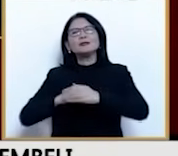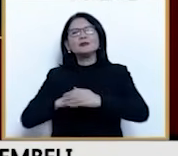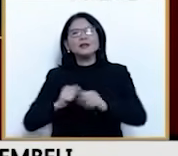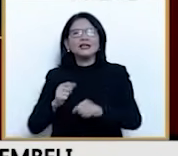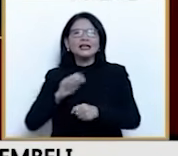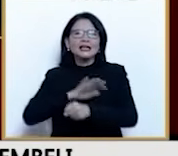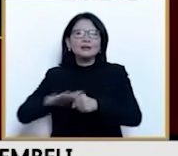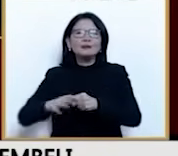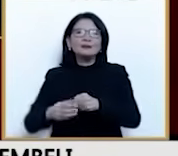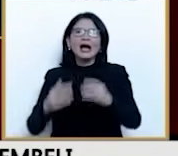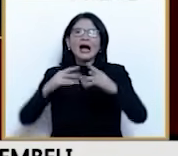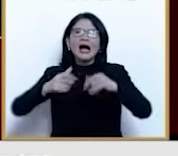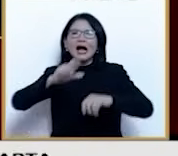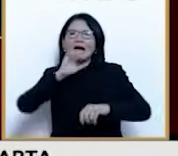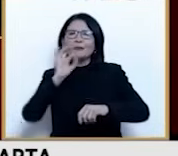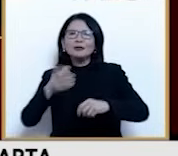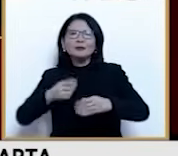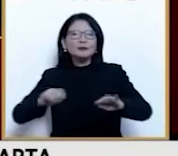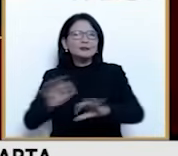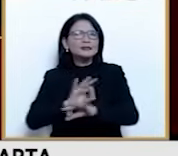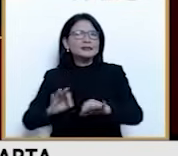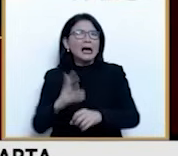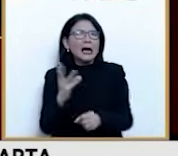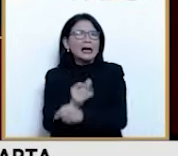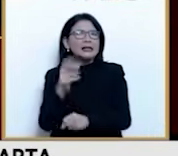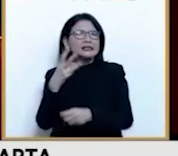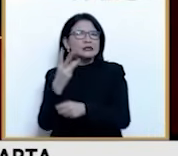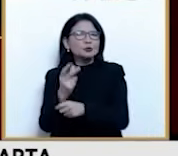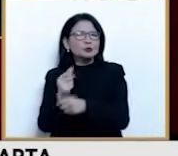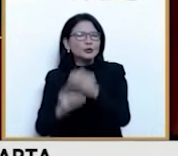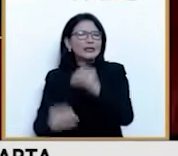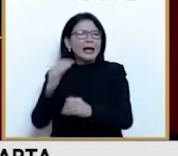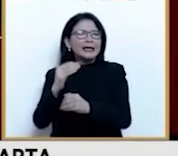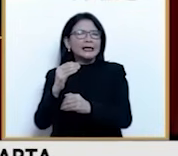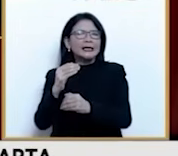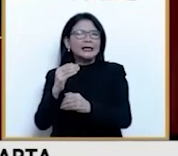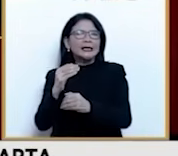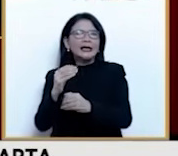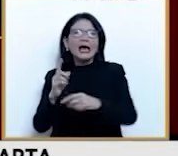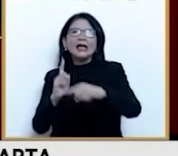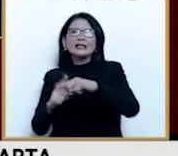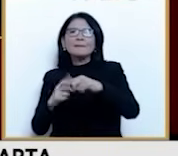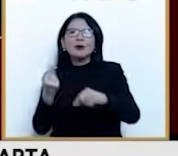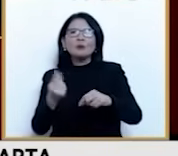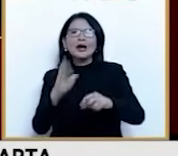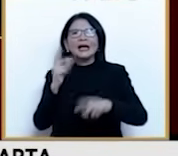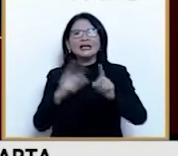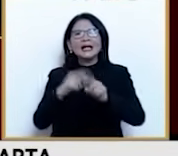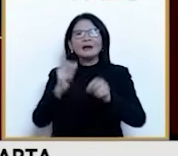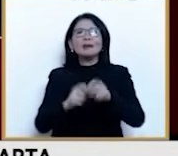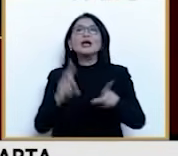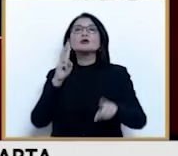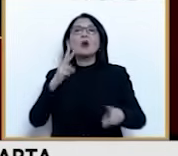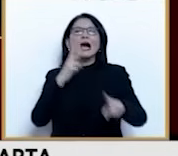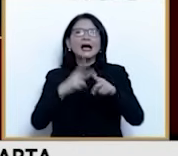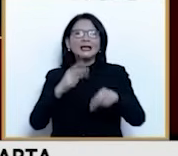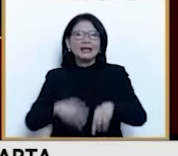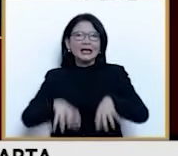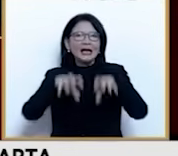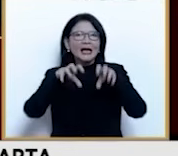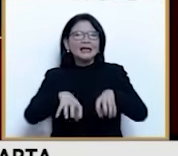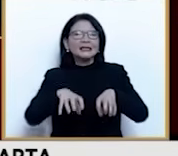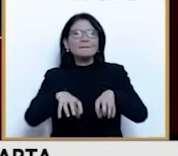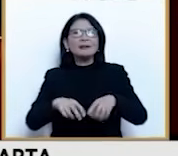Air minum dijernihin. Gaji guru honorer dinaikin. Insentif RT RW didobelin. Tempat nikah